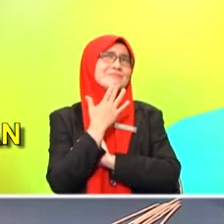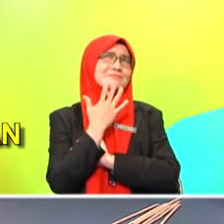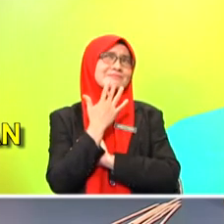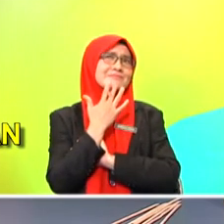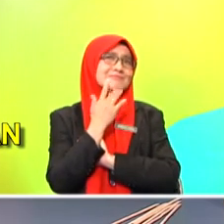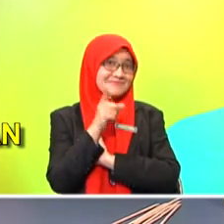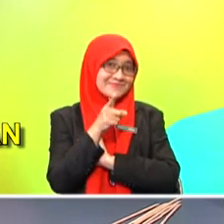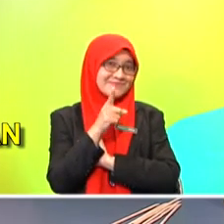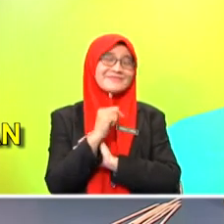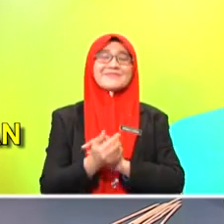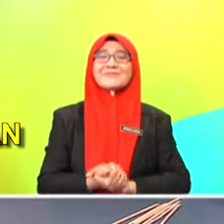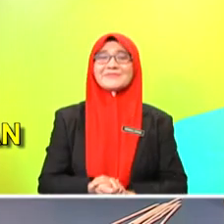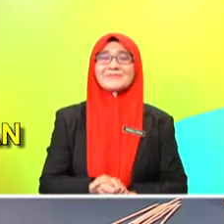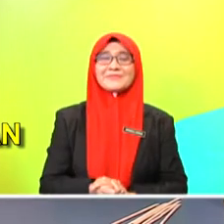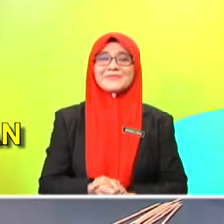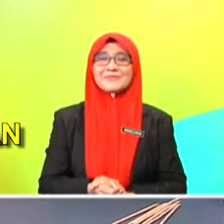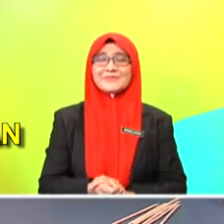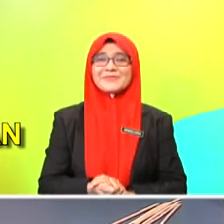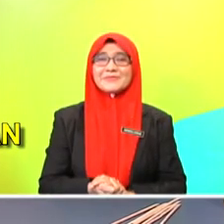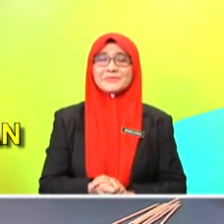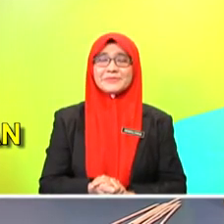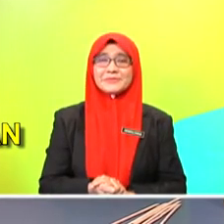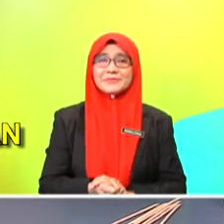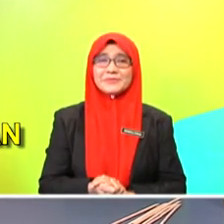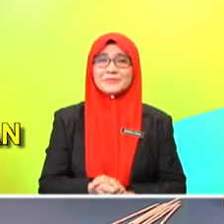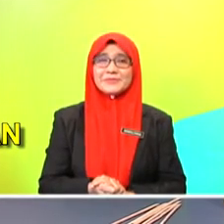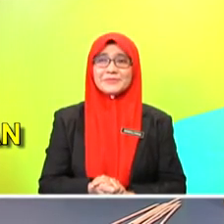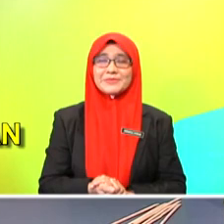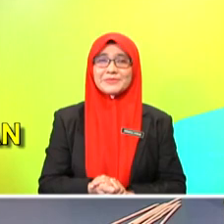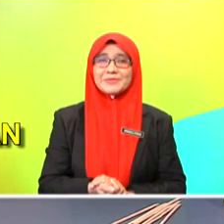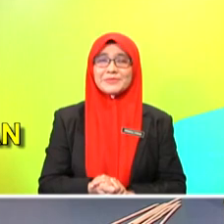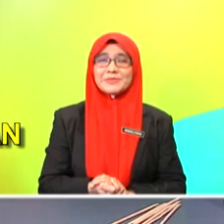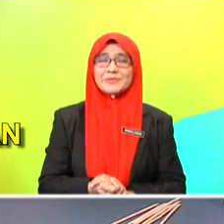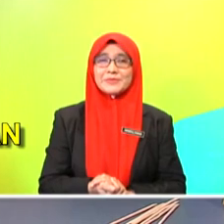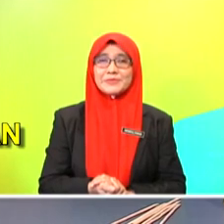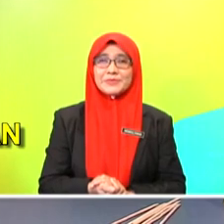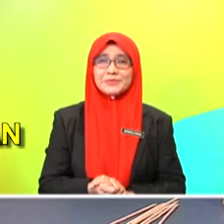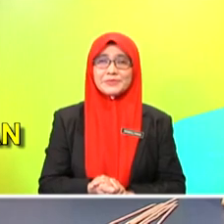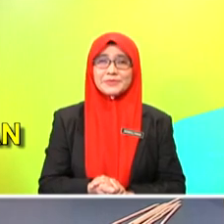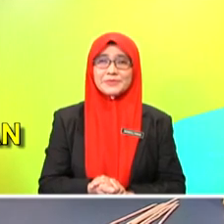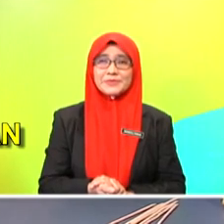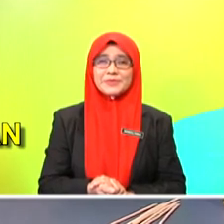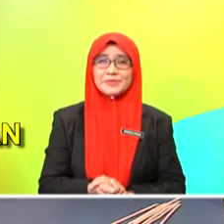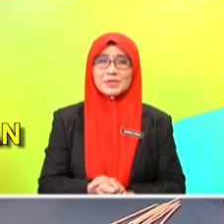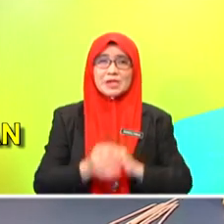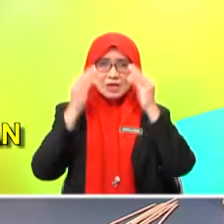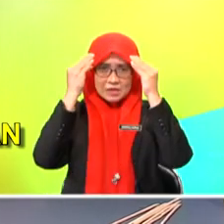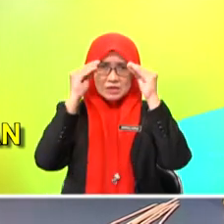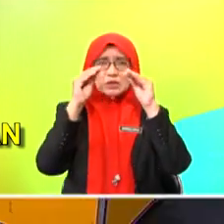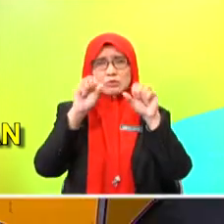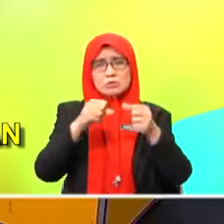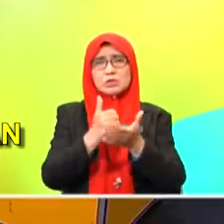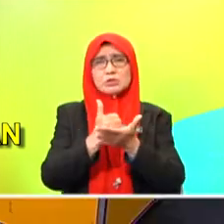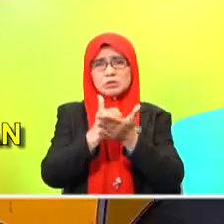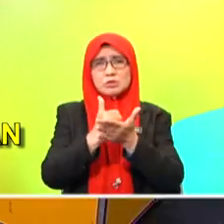purchase tanah liat, tanah ke depan. Sana, supaya nanti tak nampak pula hewan lain. Ya. Okey. Cikgu boleh tolong Ria alihkan ke